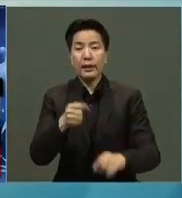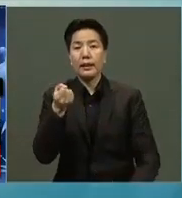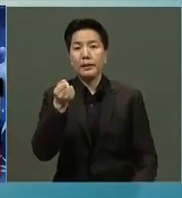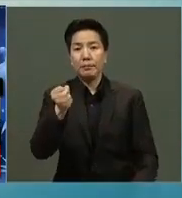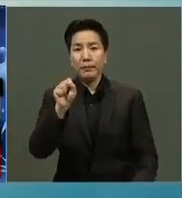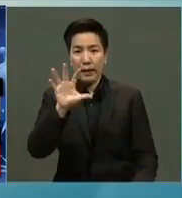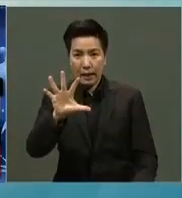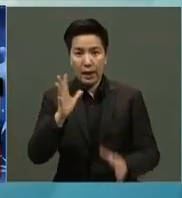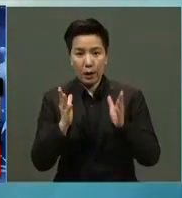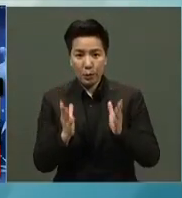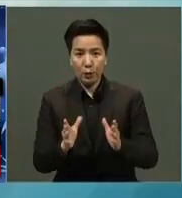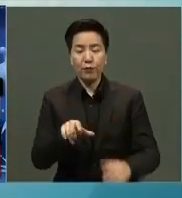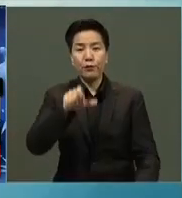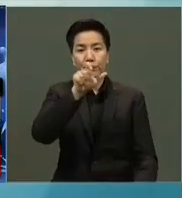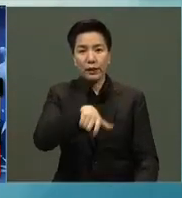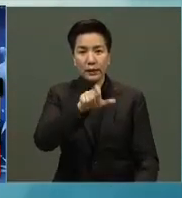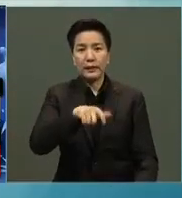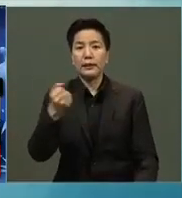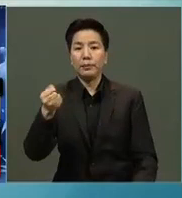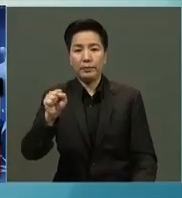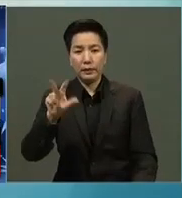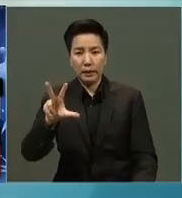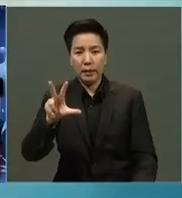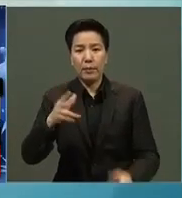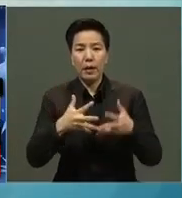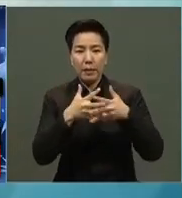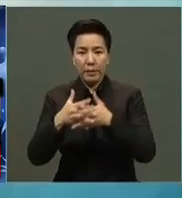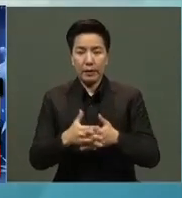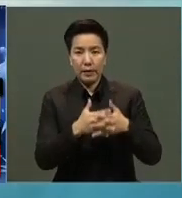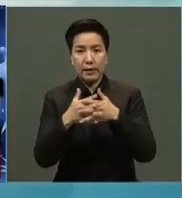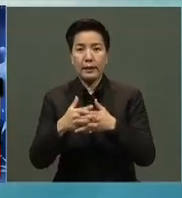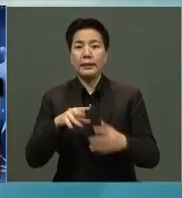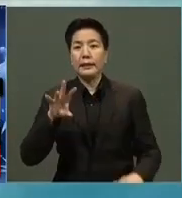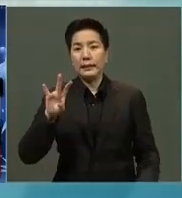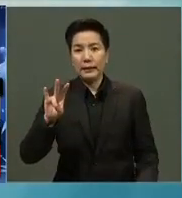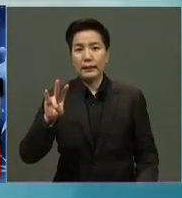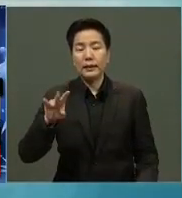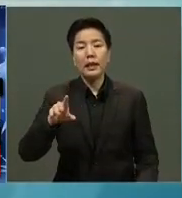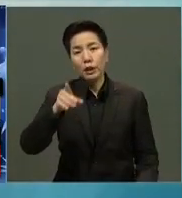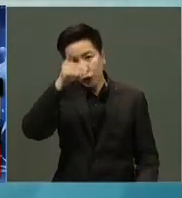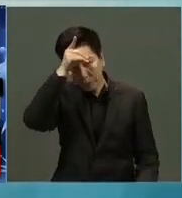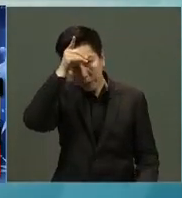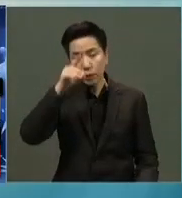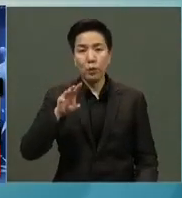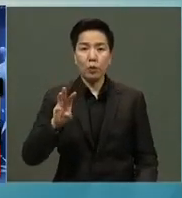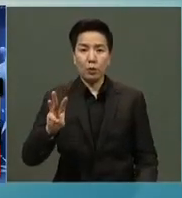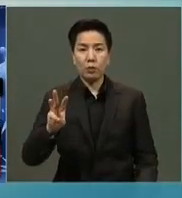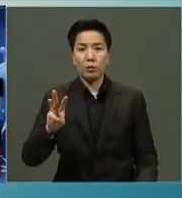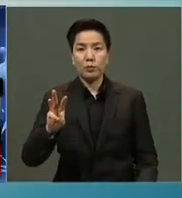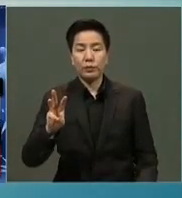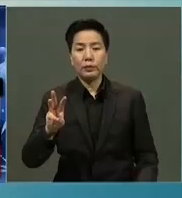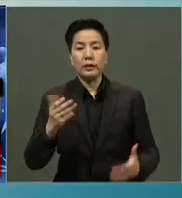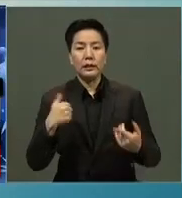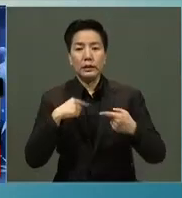15แล้วก็ฝรั่งเศส 133เอริกา 7เยอรมนีมี 6นะครับอันนี้ก็